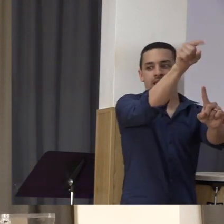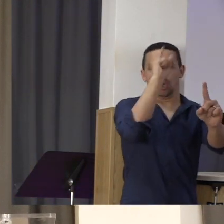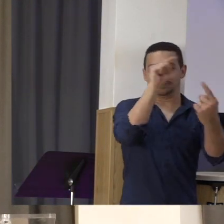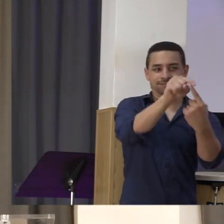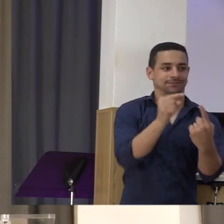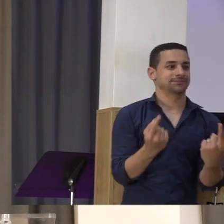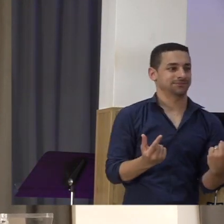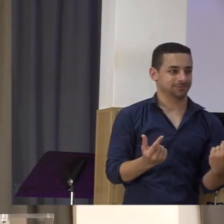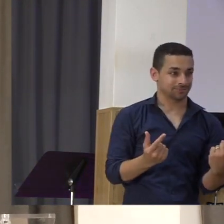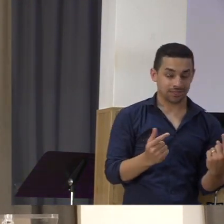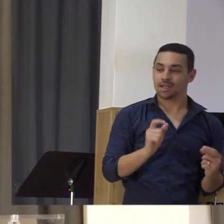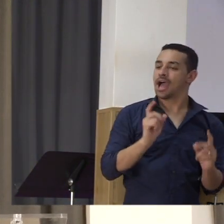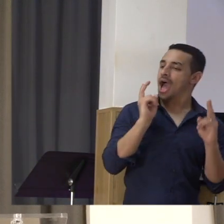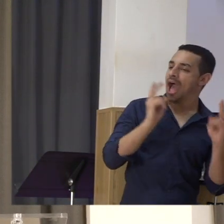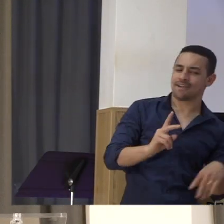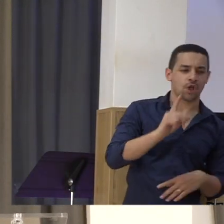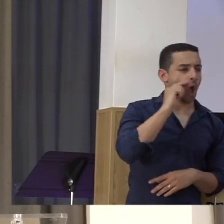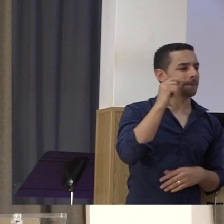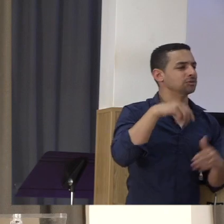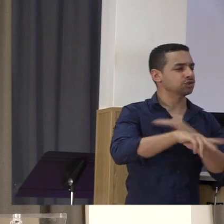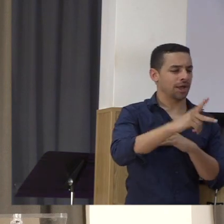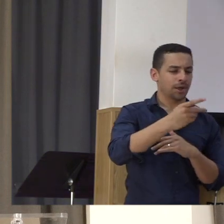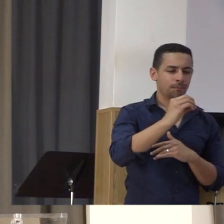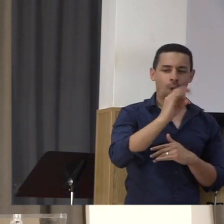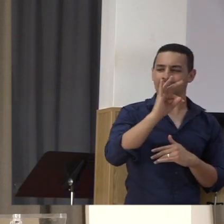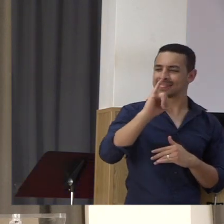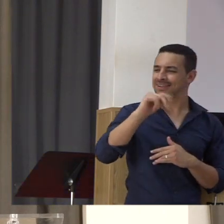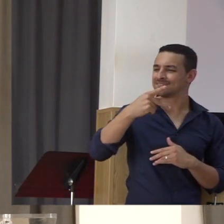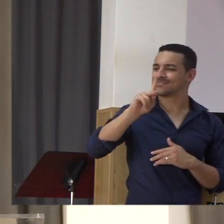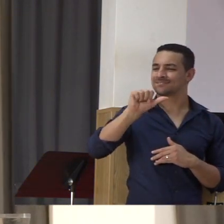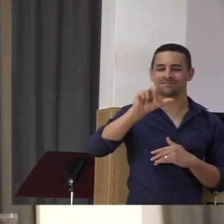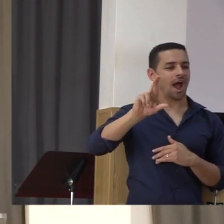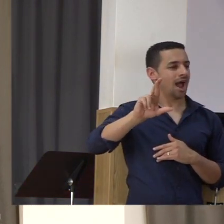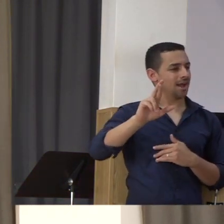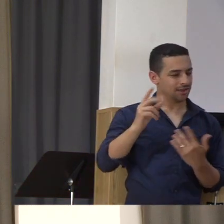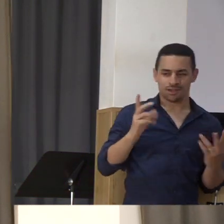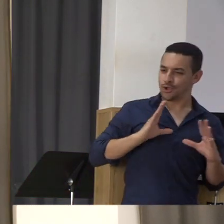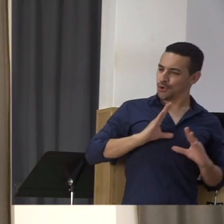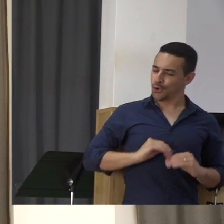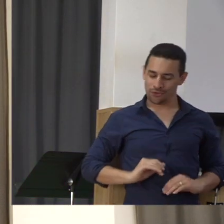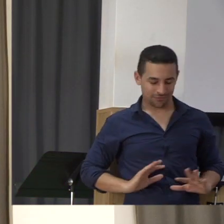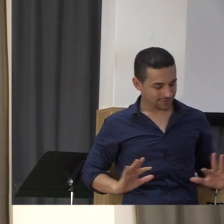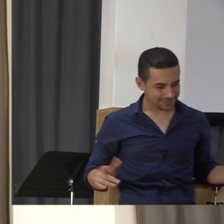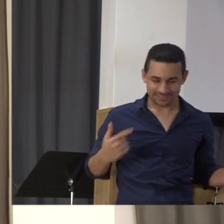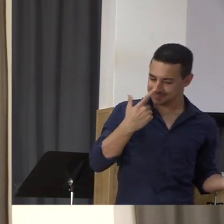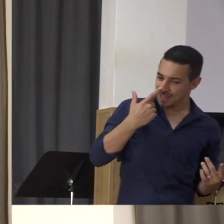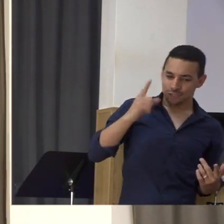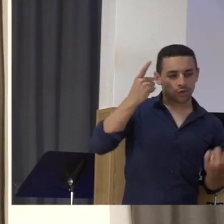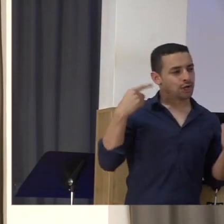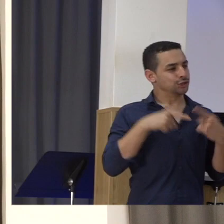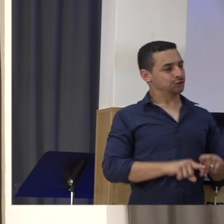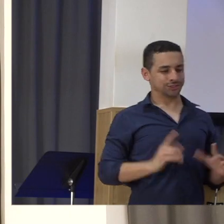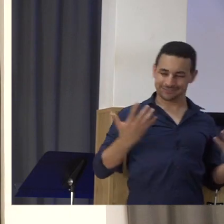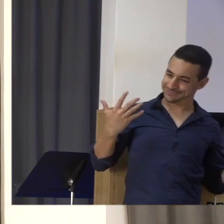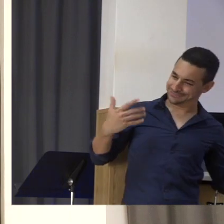Il arrive chez Potiphar, croyant que ça y est, Dieu a établi sa justice. Et même là-bas, chez Potiphar, il y